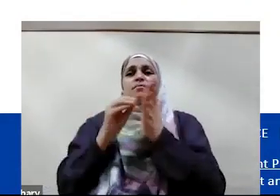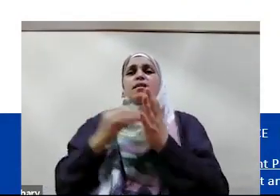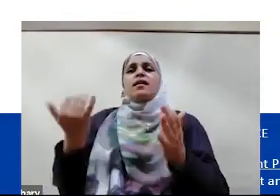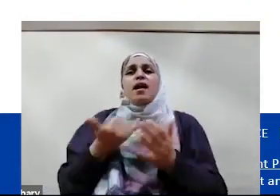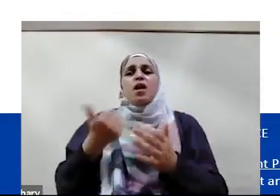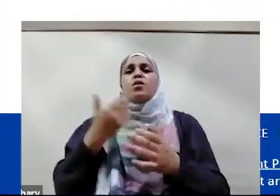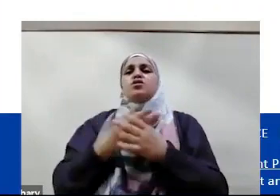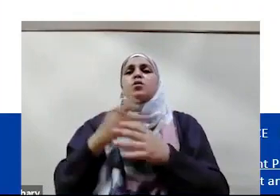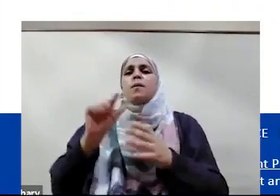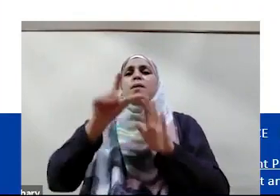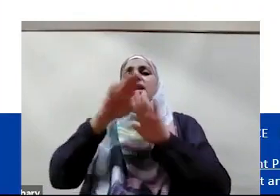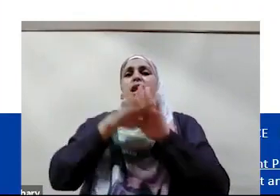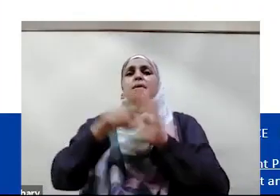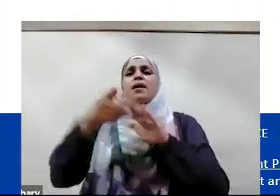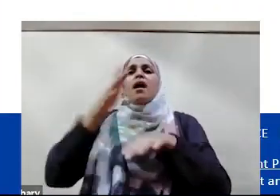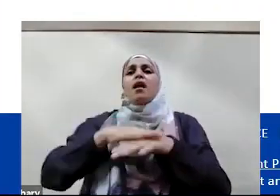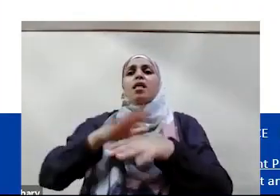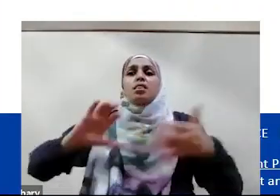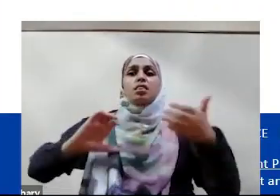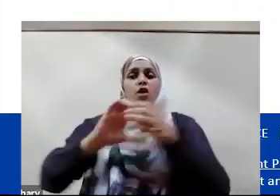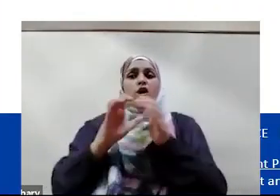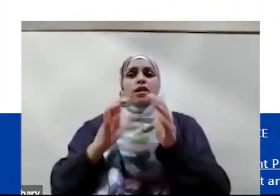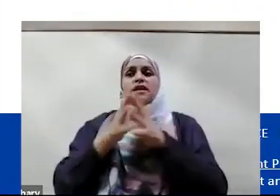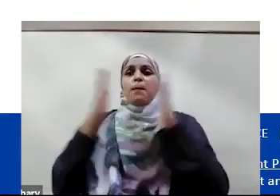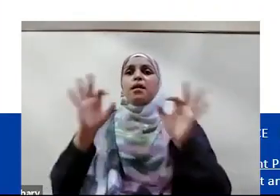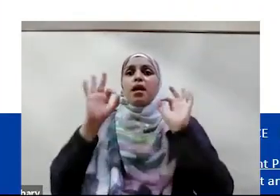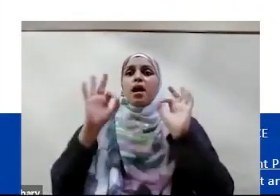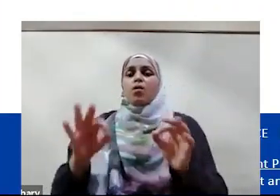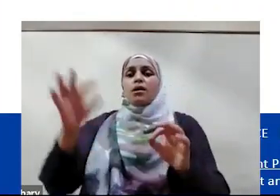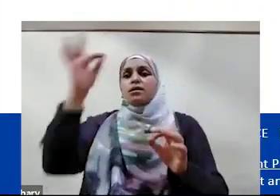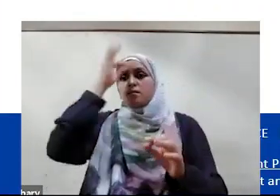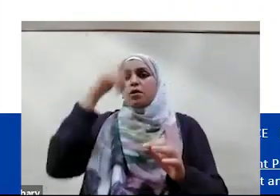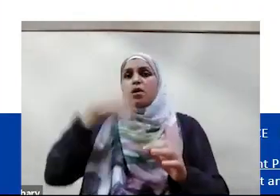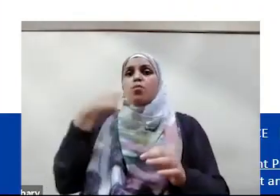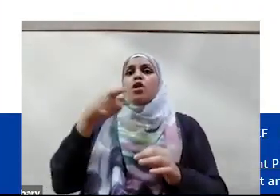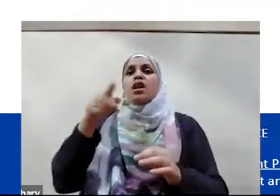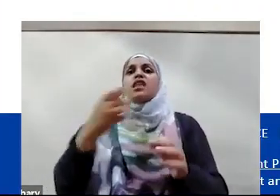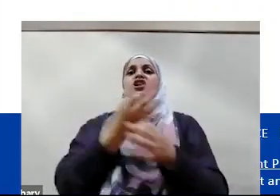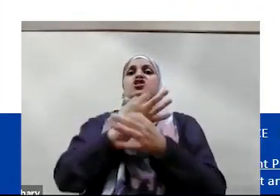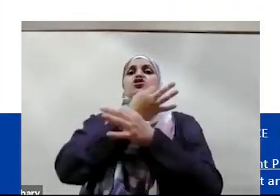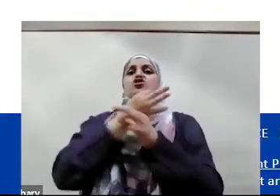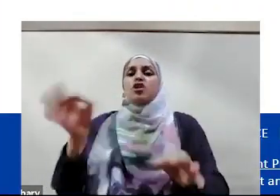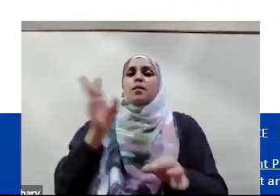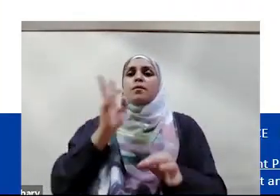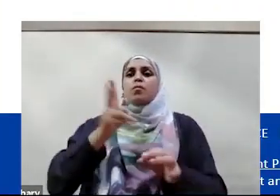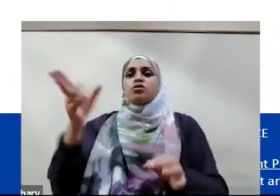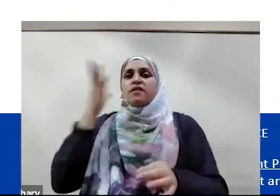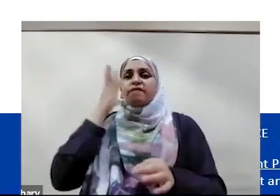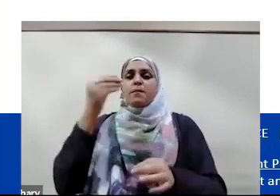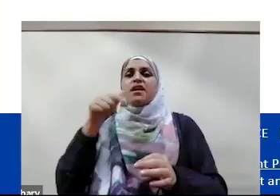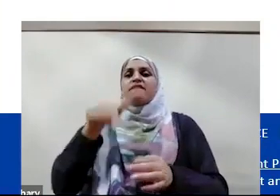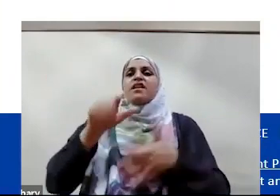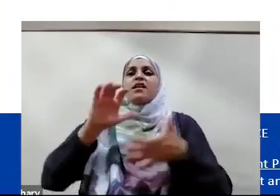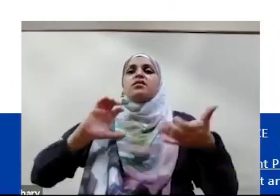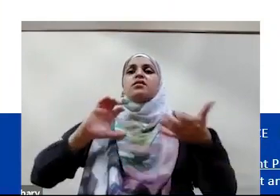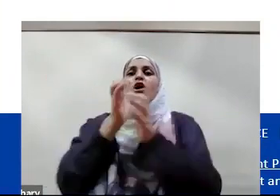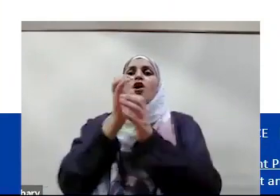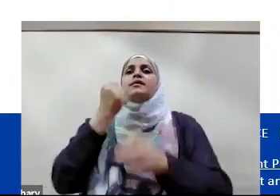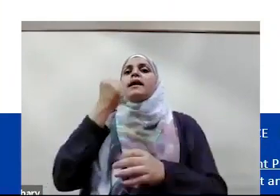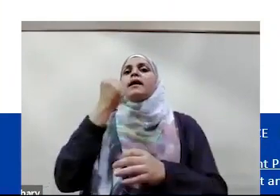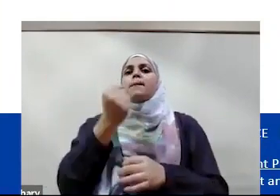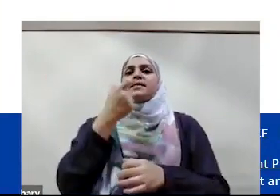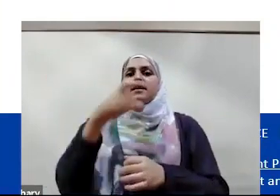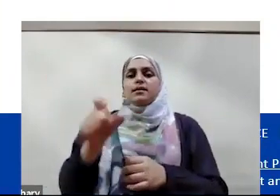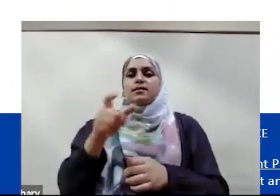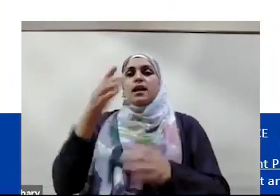البرنامج عليه ضغط كبير قوي، وزي ما قلنا ده شامل كمان كذا منحة بيكون عليها ضغط جامد جدا. آخر